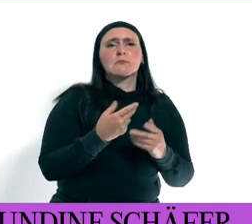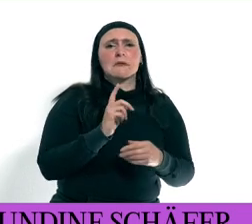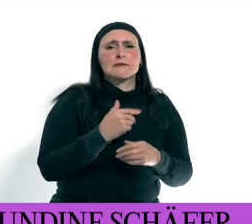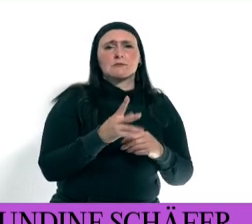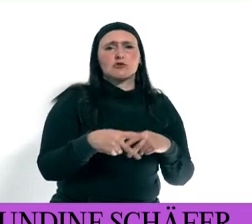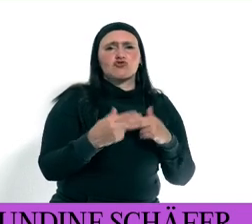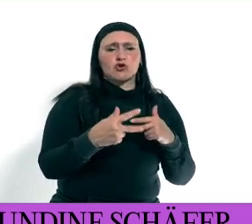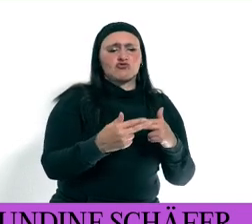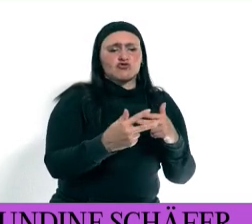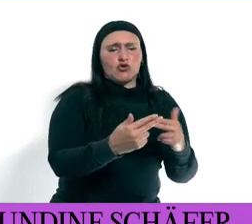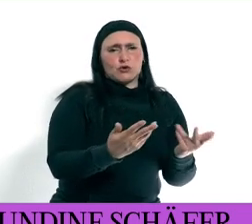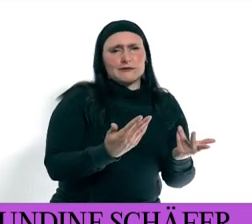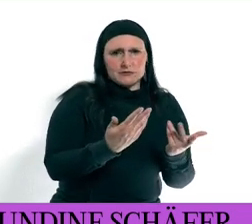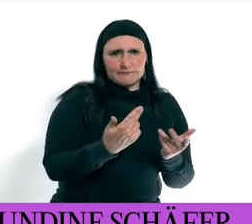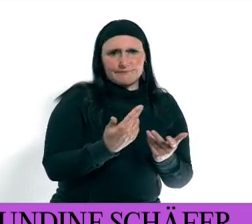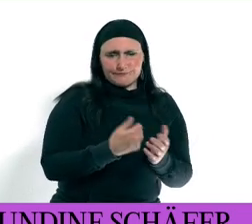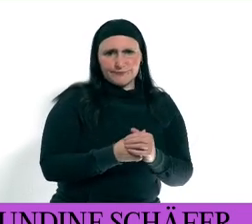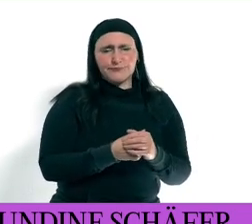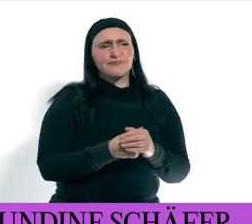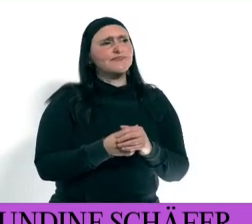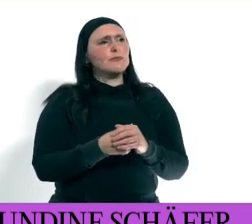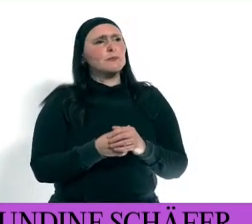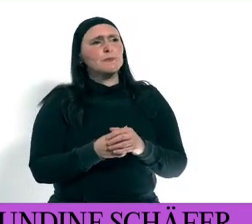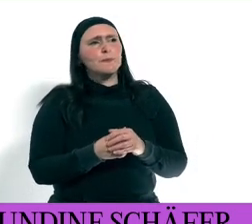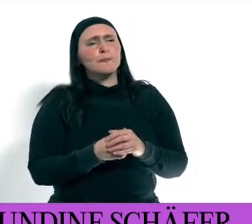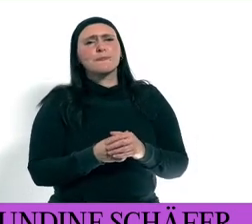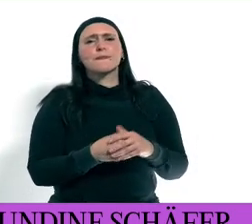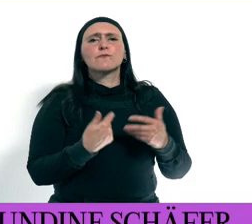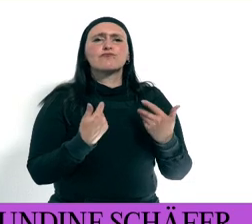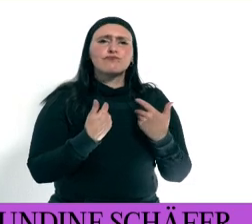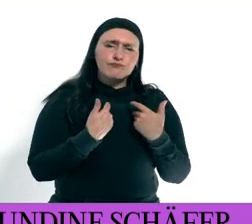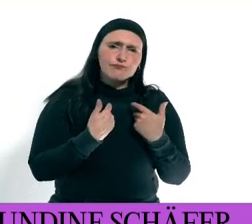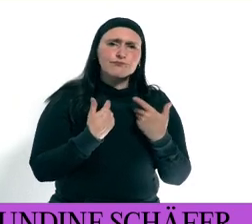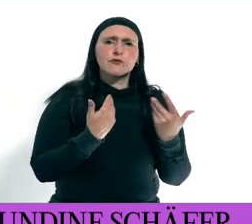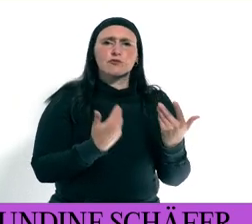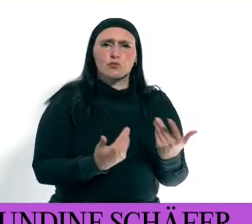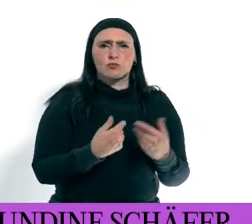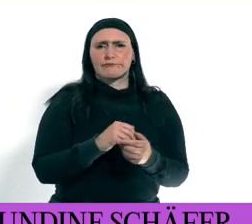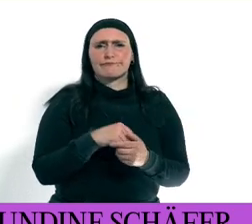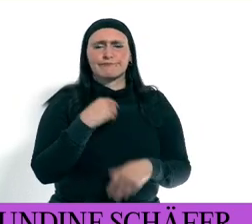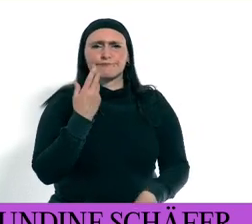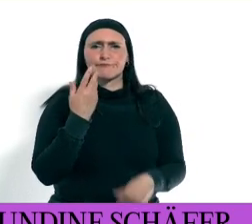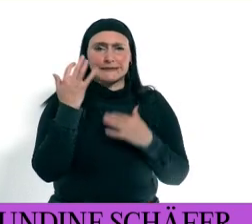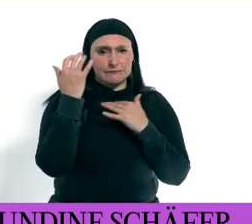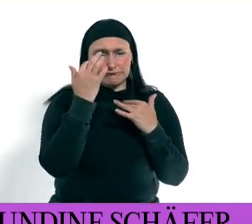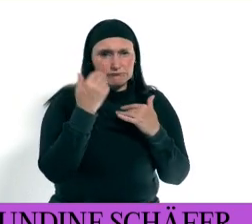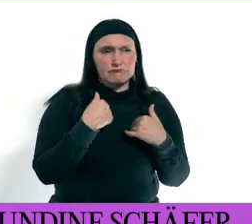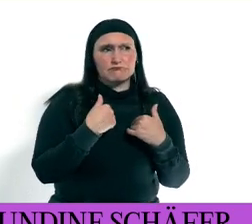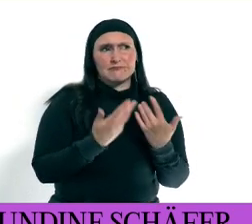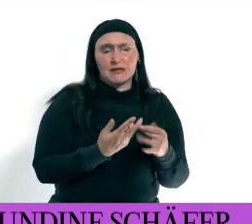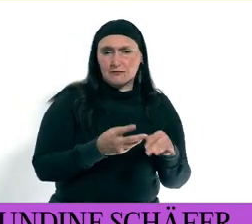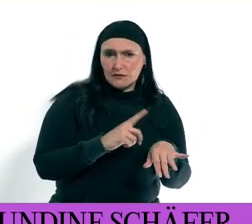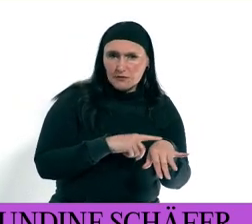Then we thought about like how much we are giving our time and